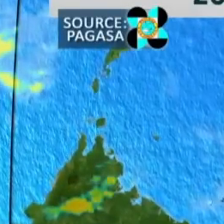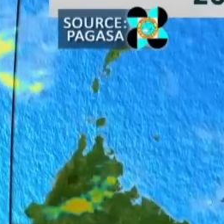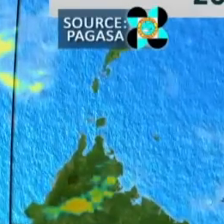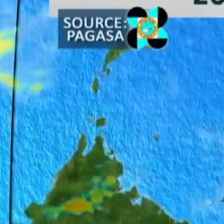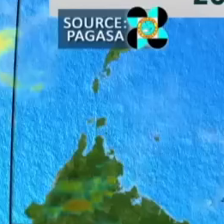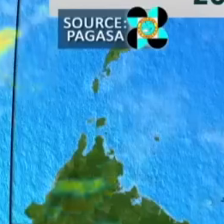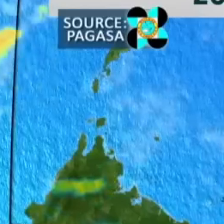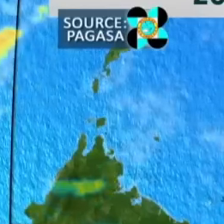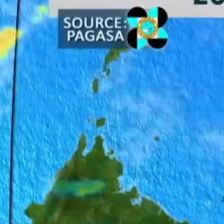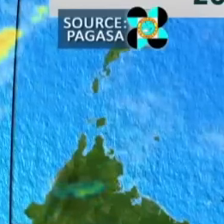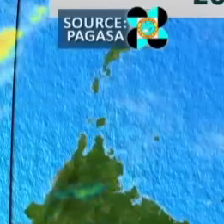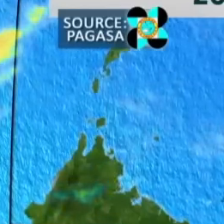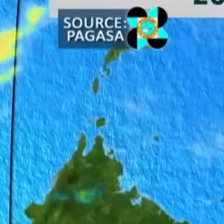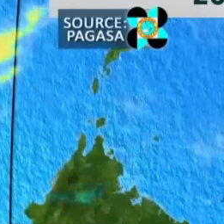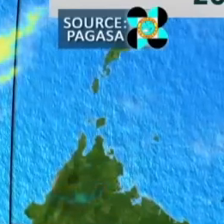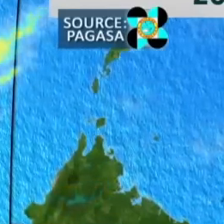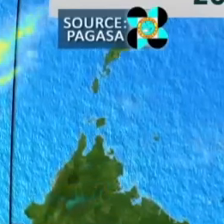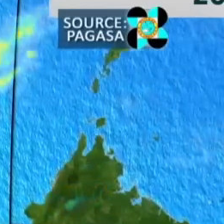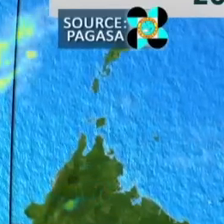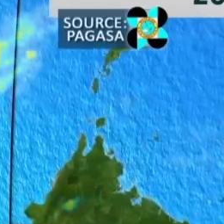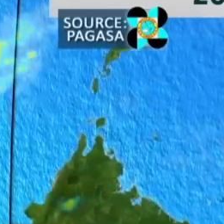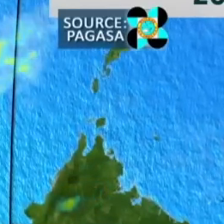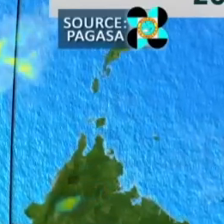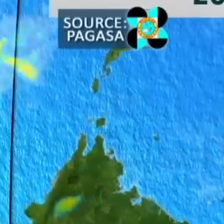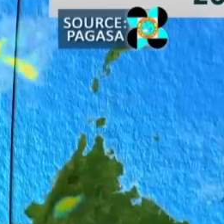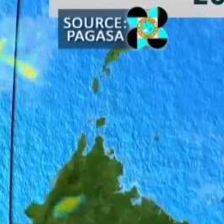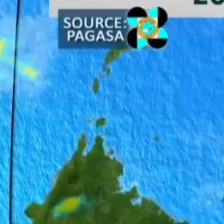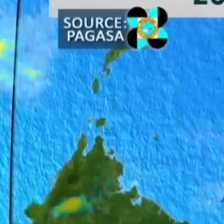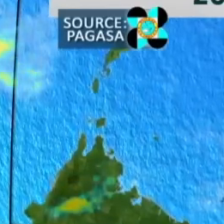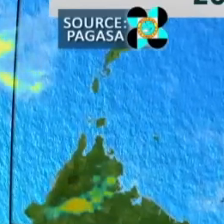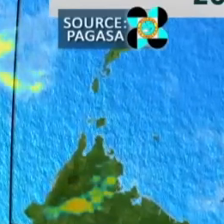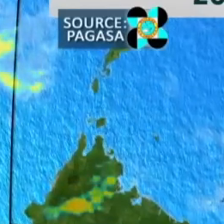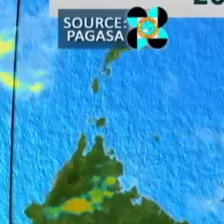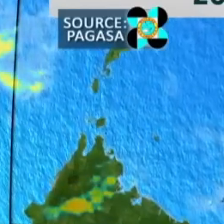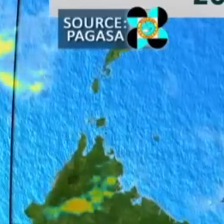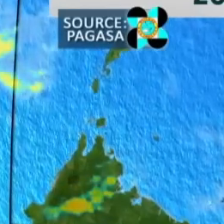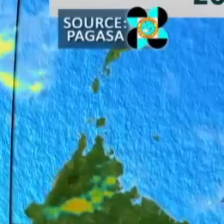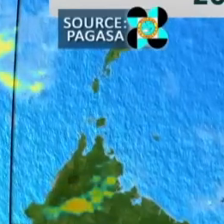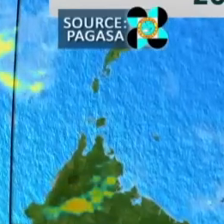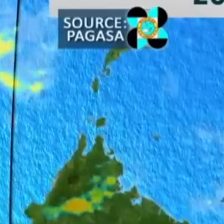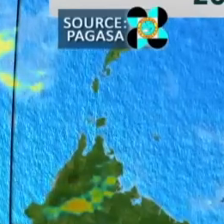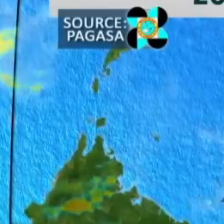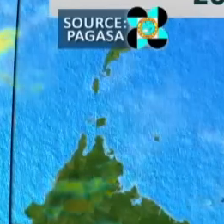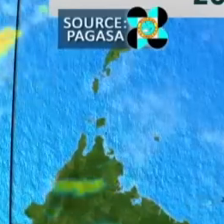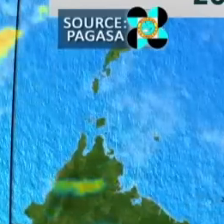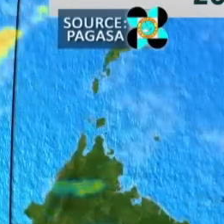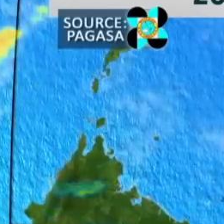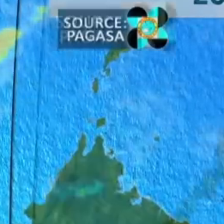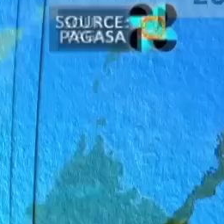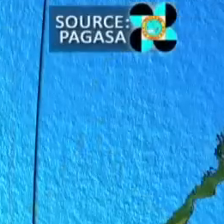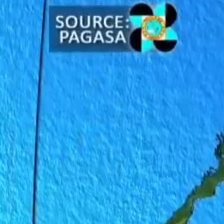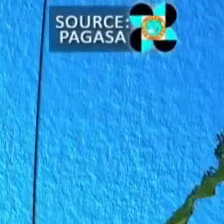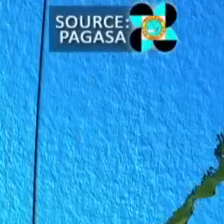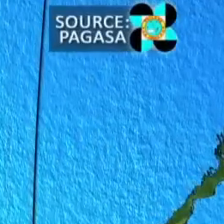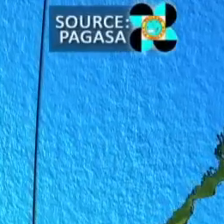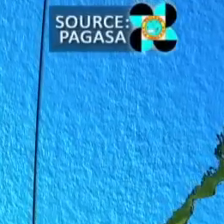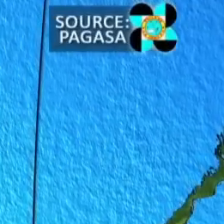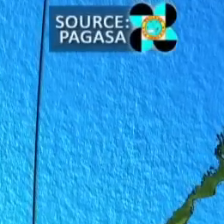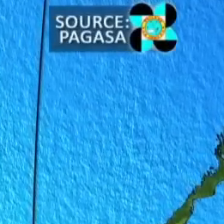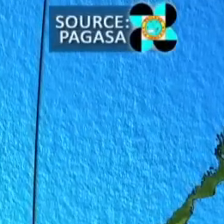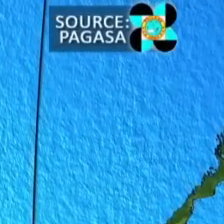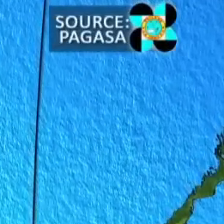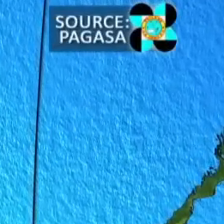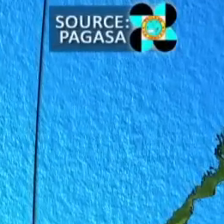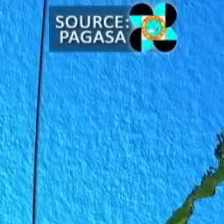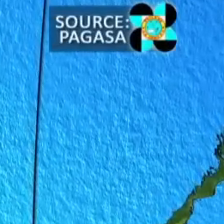pa west-northwestward sa bilis na 25 kilometers per hour. Mababa pa rin ang chance nitong mag-landfall